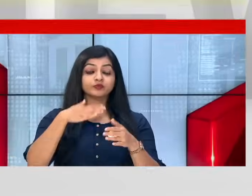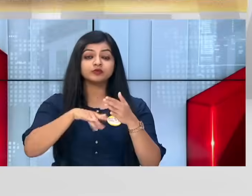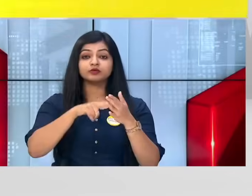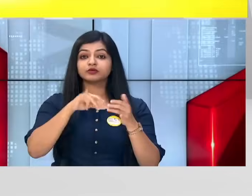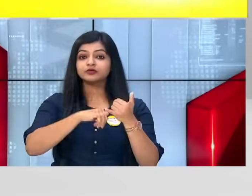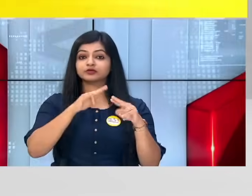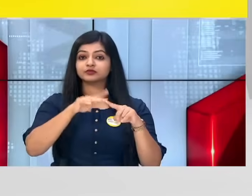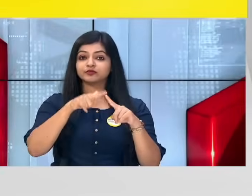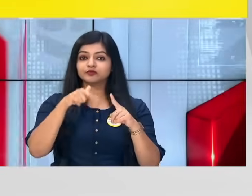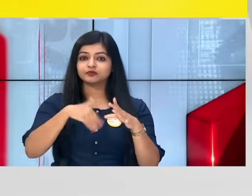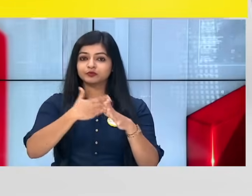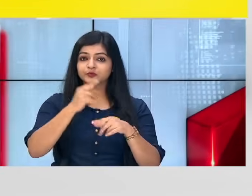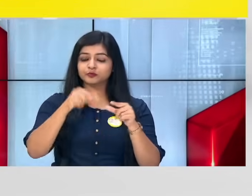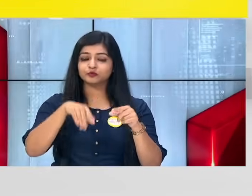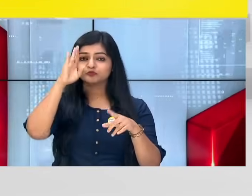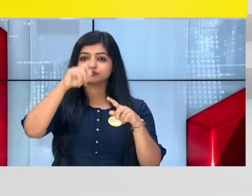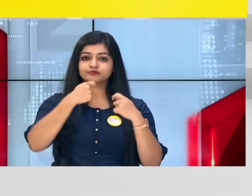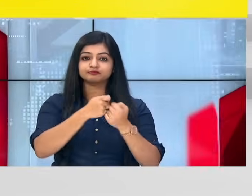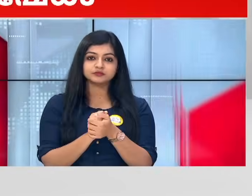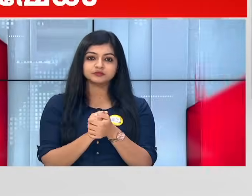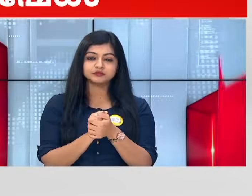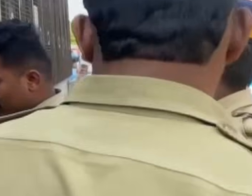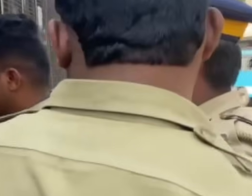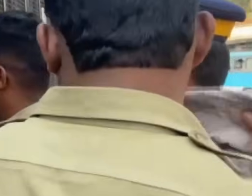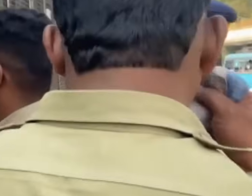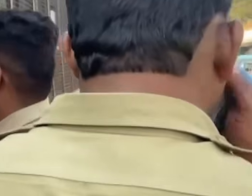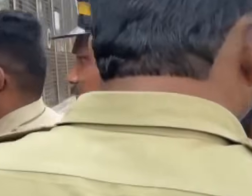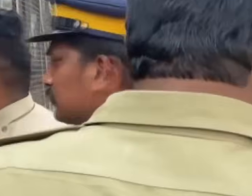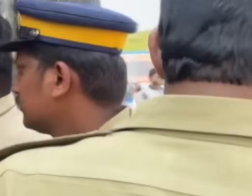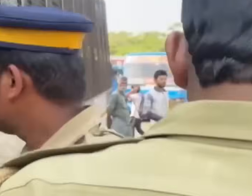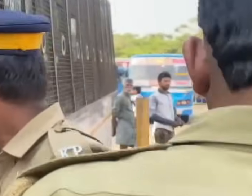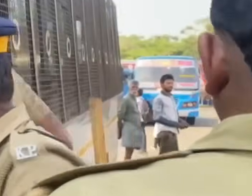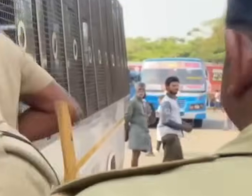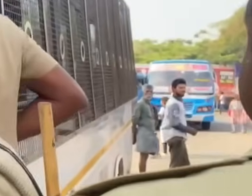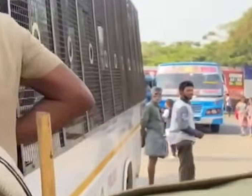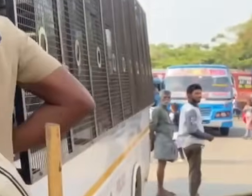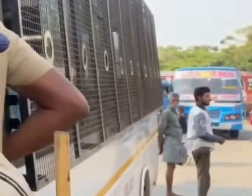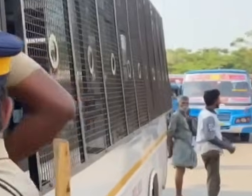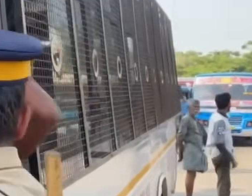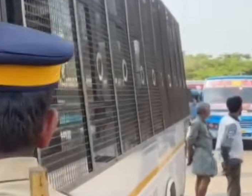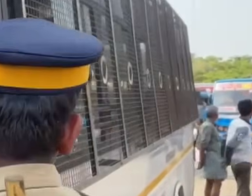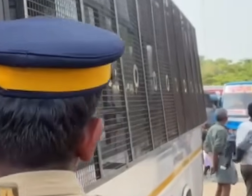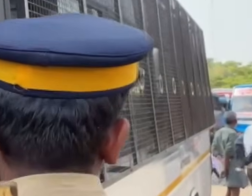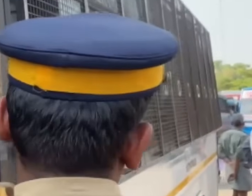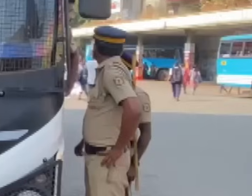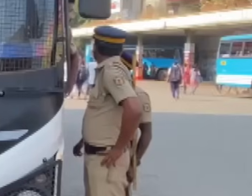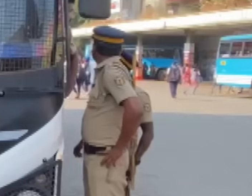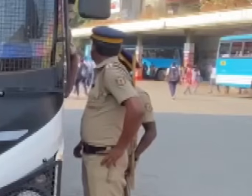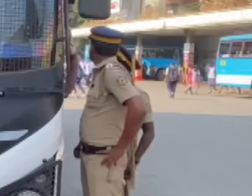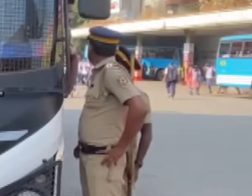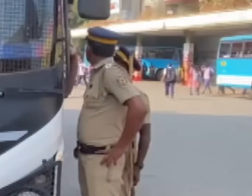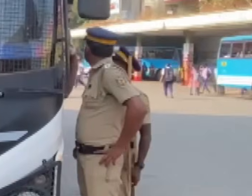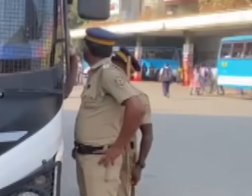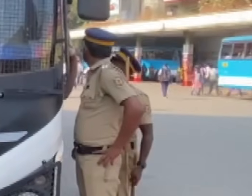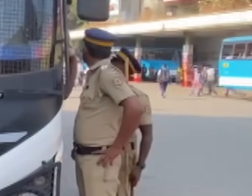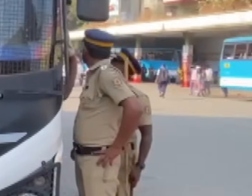കസ്റ്റഡിയിലെടുത്തിട്ടുണ്ട്. സൂരജ് സജി ചേരുന്നുണ്ട് തൃശൂരിൽ നിന്ന്. സൂരജ്, വിവരങ്ങൾ. ഗവർണർക്ക് നേരെ വീണ്ടും കരിങ്കൊടി പ്രതിഷേധമുണ്ടായിരിക്കുകയാണ്. തൃശൂർ